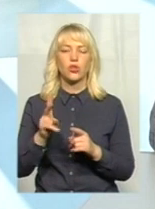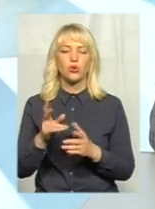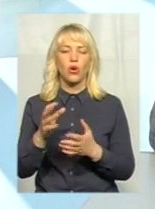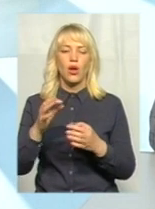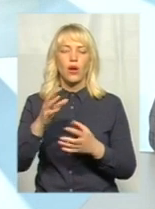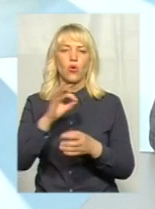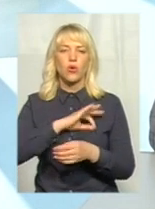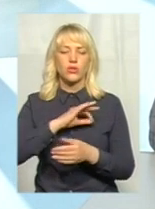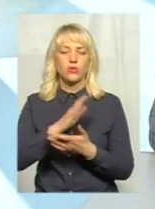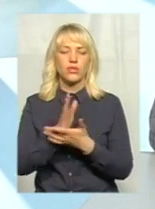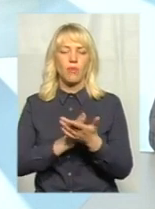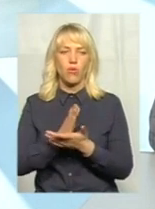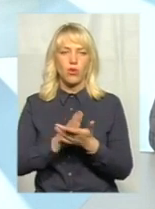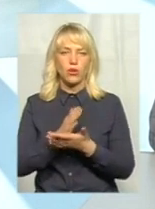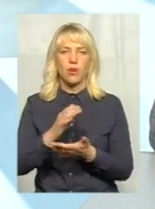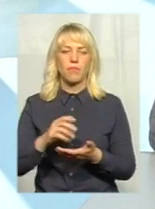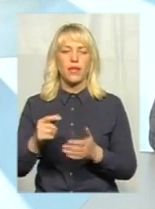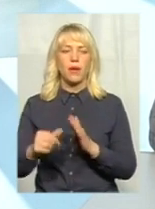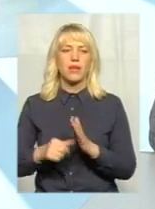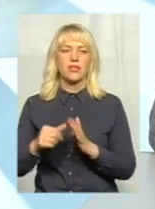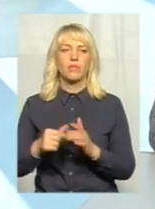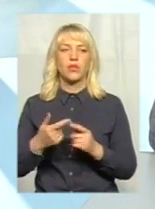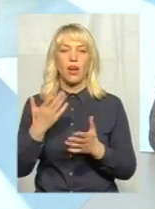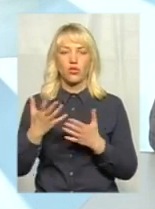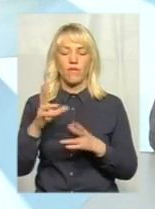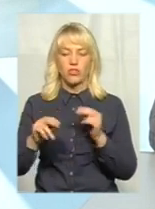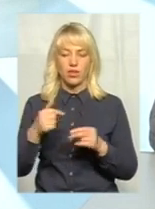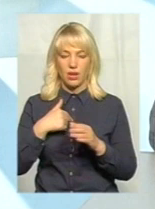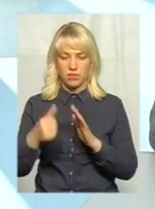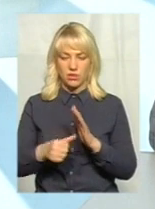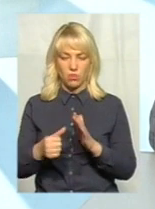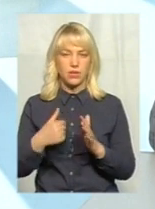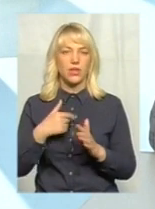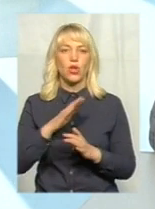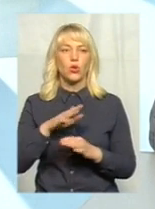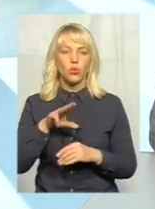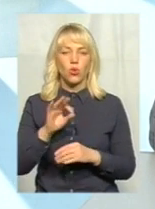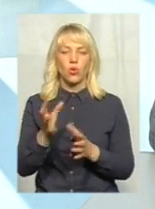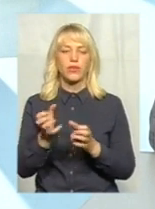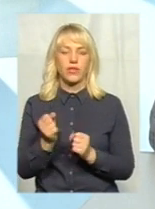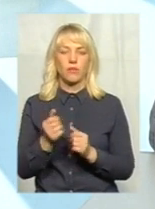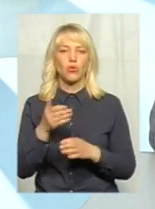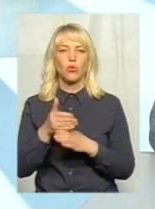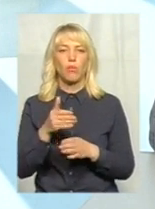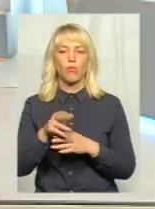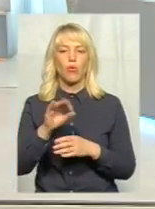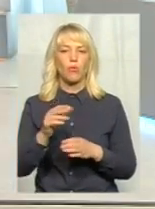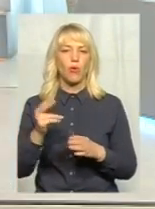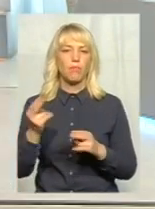по безробітті, тому що всі рахують, що якщо безробітний, значить отримує допомогу по безробітті. Це є не так трохи, але